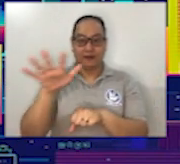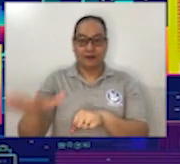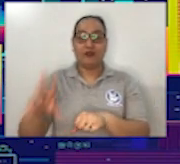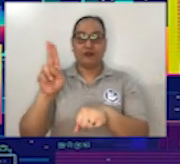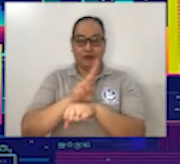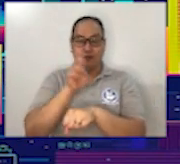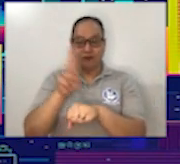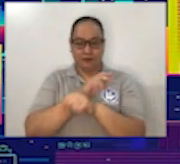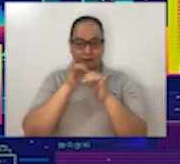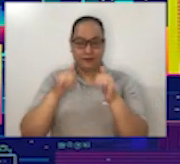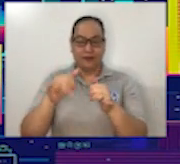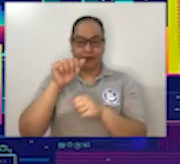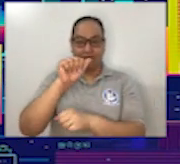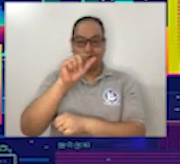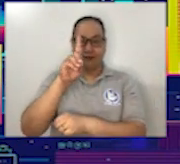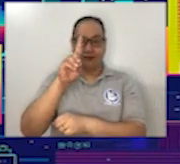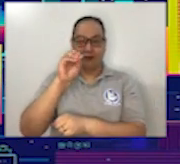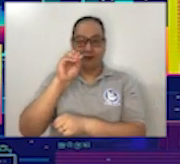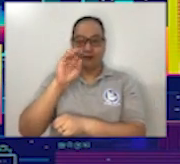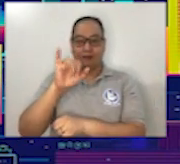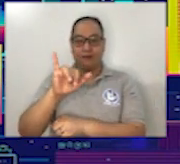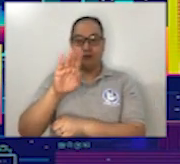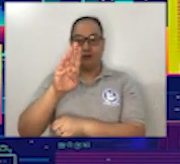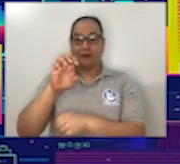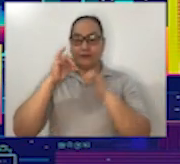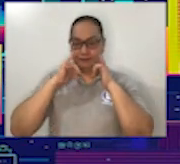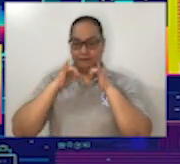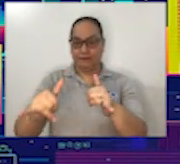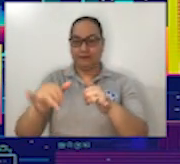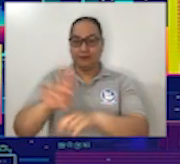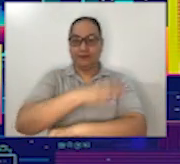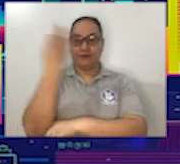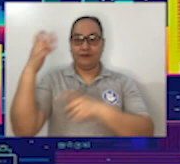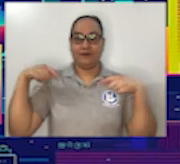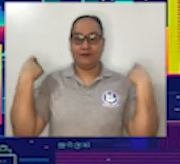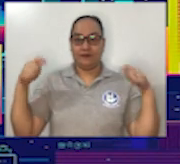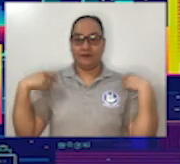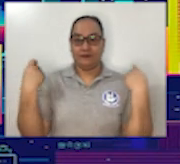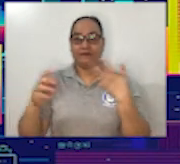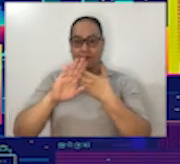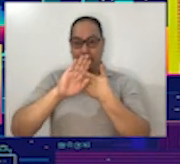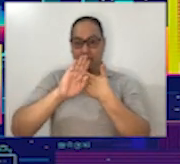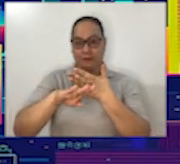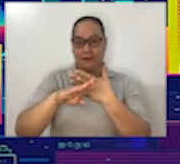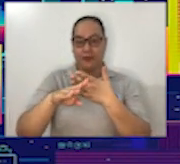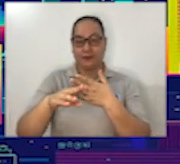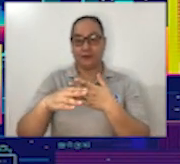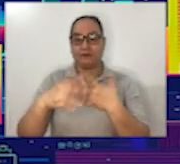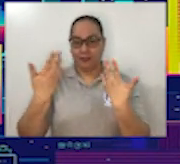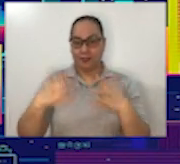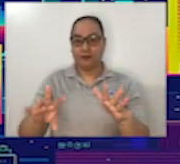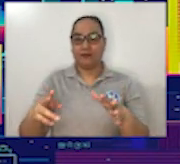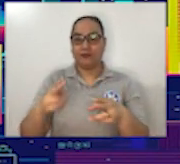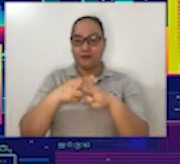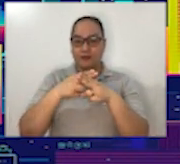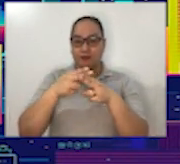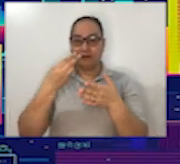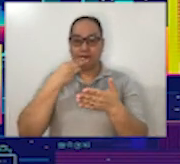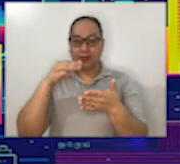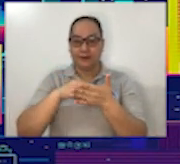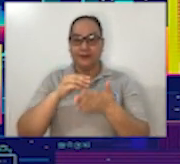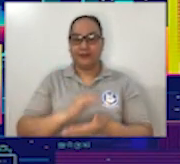pa rin ang Adobe Photoshop. Kaya stay tuned lang, Fernandino Tins. We'll be right back after a short